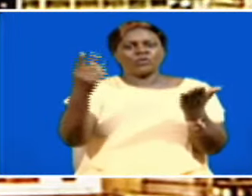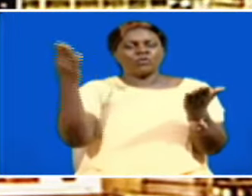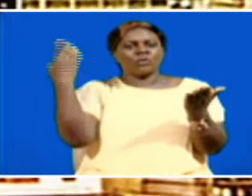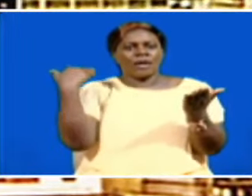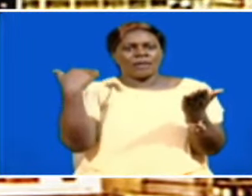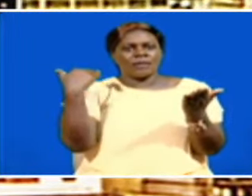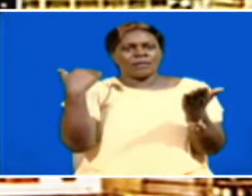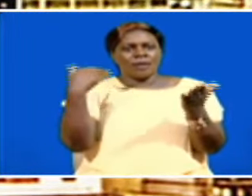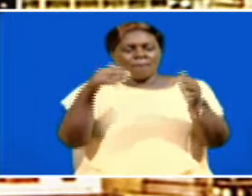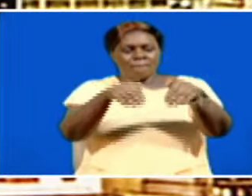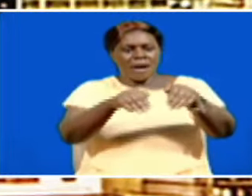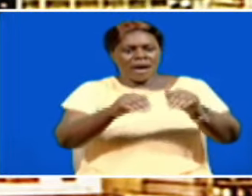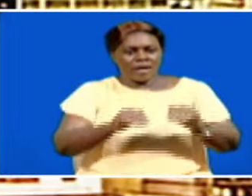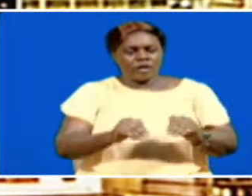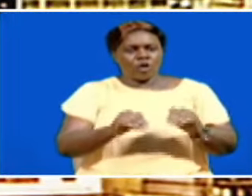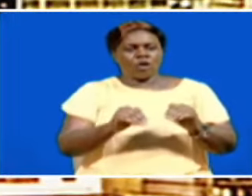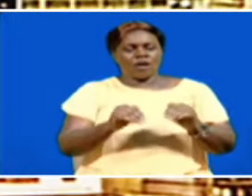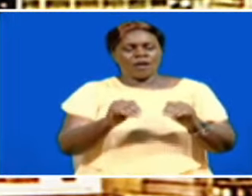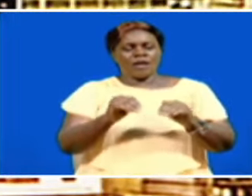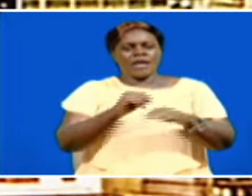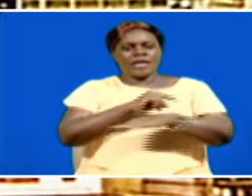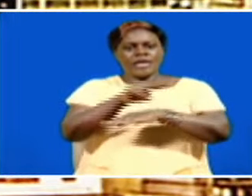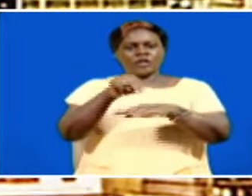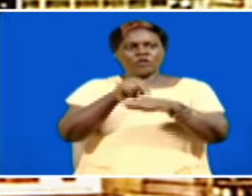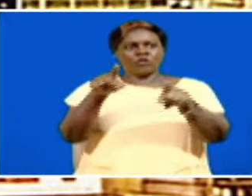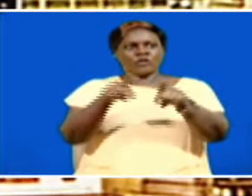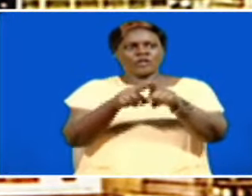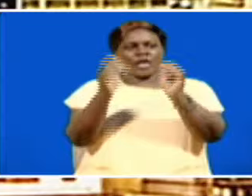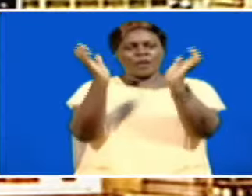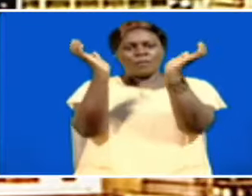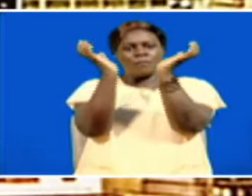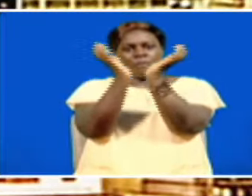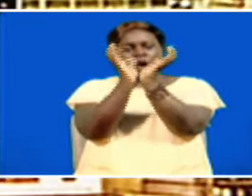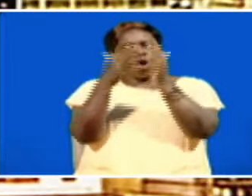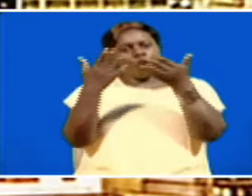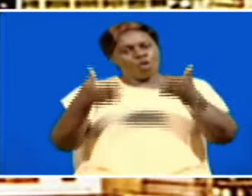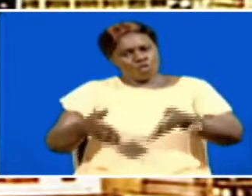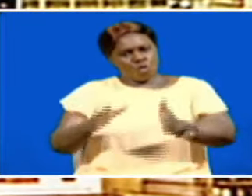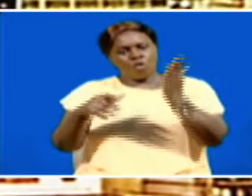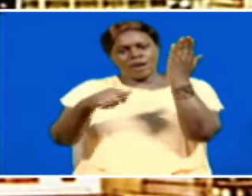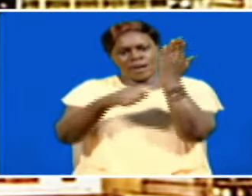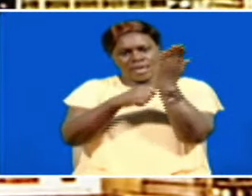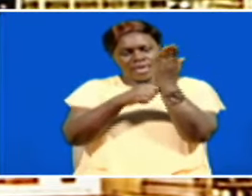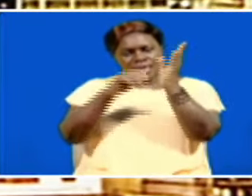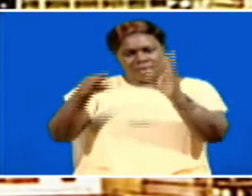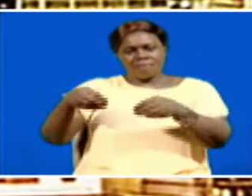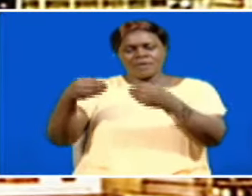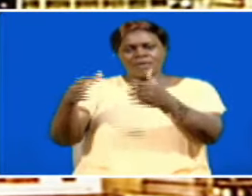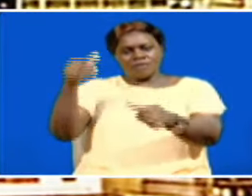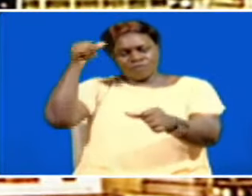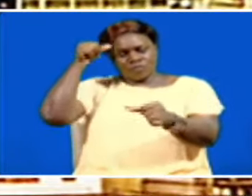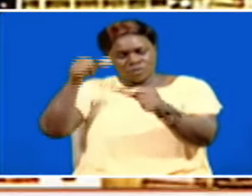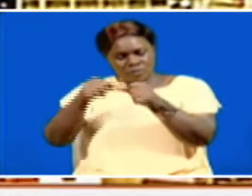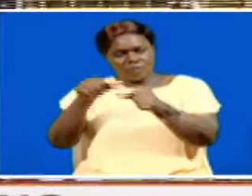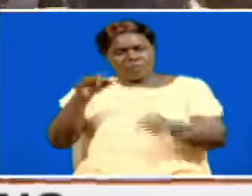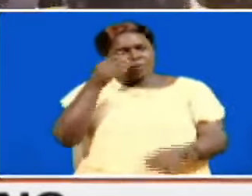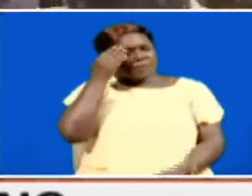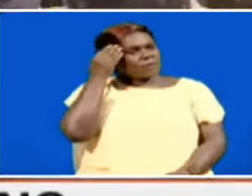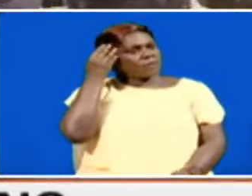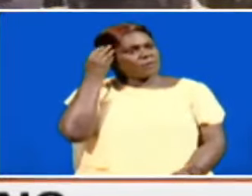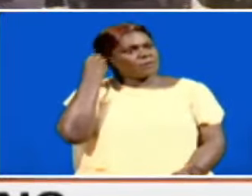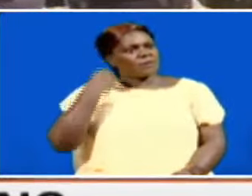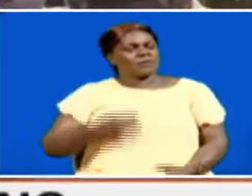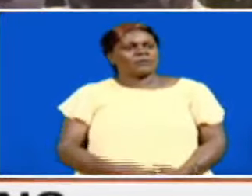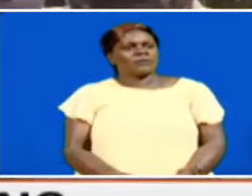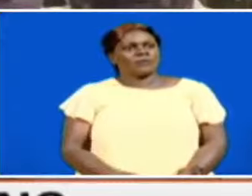kwa kumfanyia mazishi ya kitaifa na uwanja mmoja ama barabara kuitwa kwa jina lake kwa kumbukumbu.